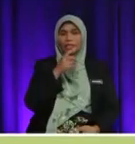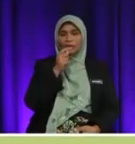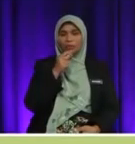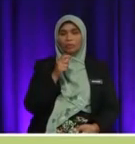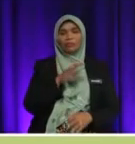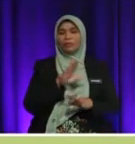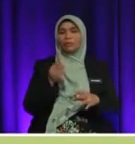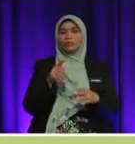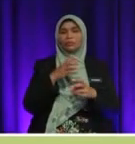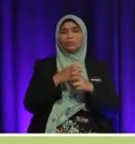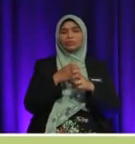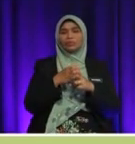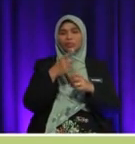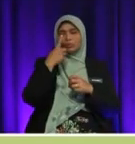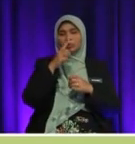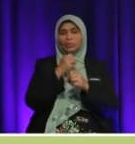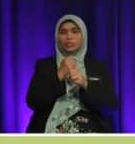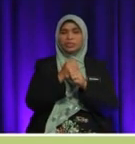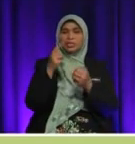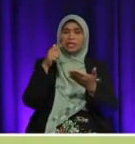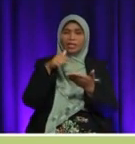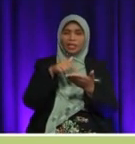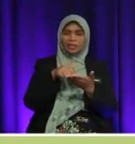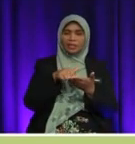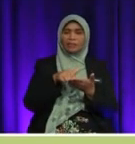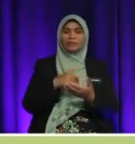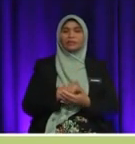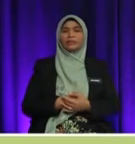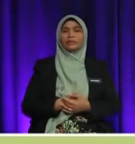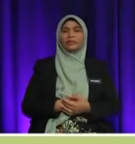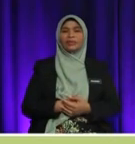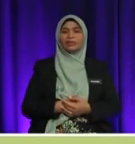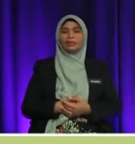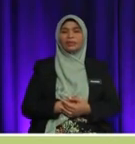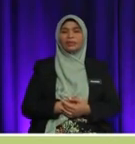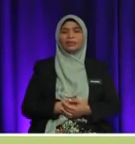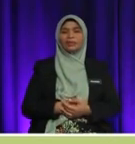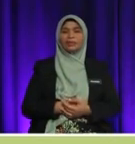bersusah payah ya untuk bekerja lagi. Sebab sebelum dia ada parang puting. Jadi bila tukar dengan tongkat, dia